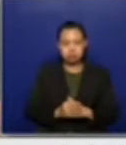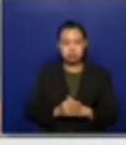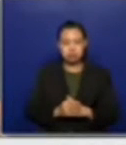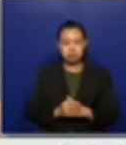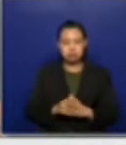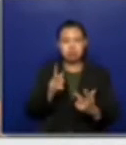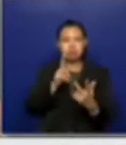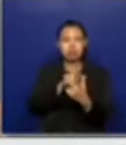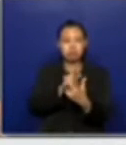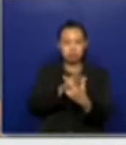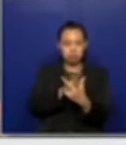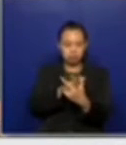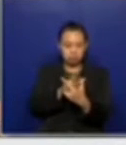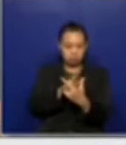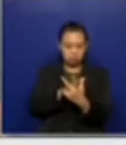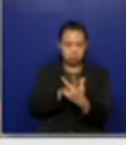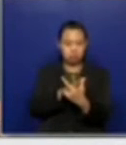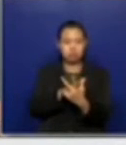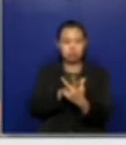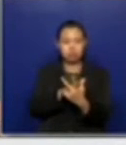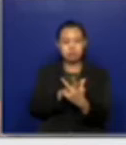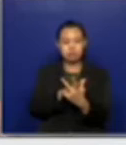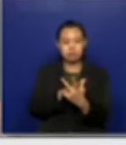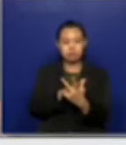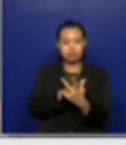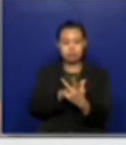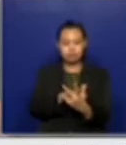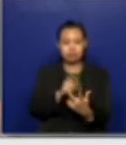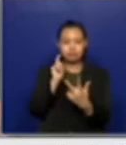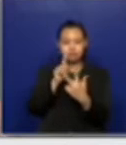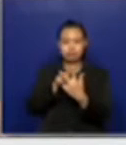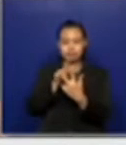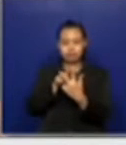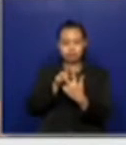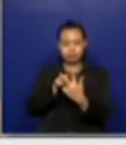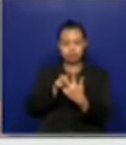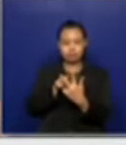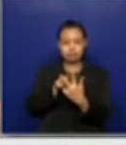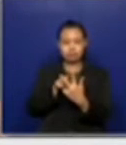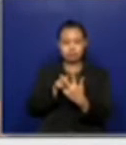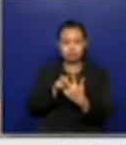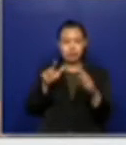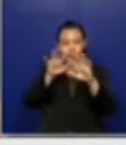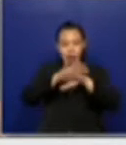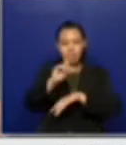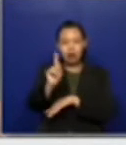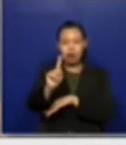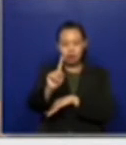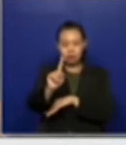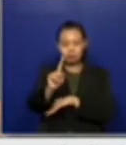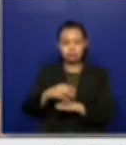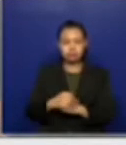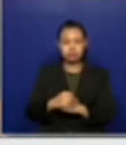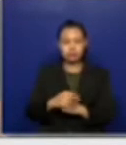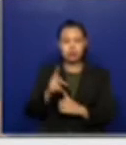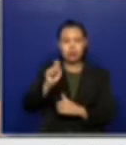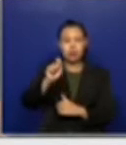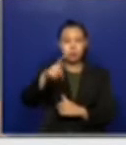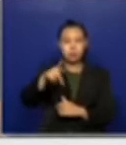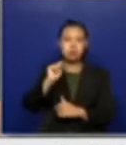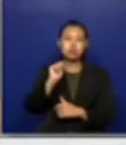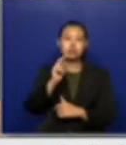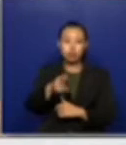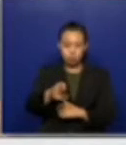น้ำแข็งยอดแรกภูเขาน้ำแข็งยอดที่2เปรียบเสมือนสถานะการคลังของท้องถิ่น